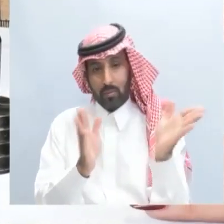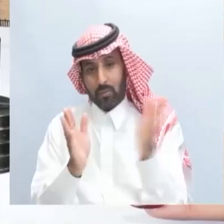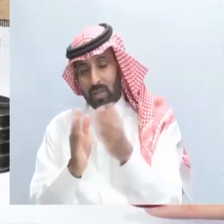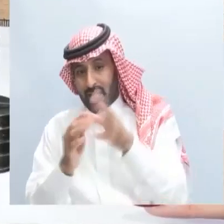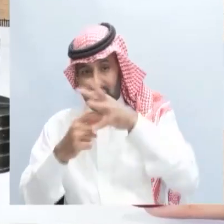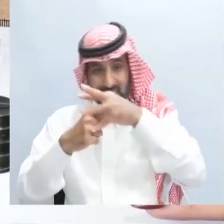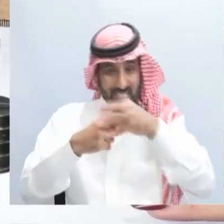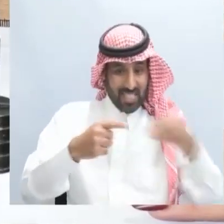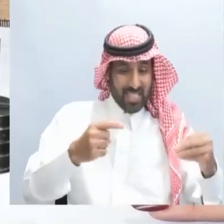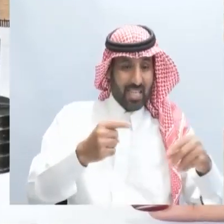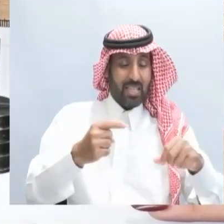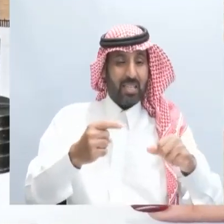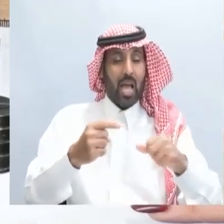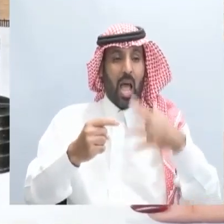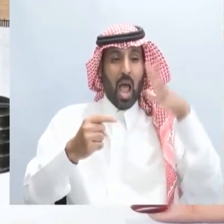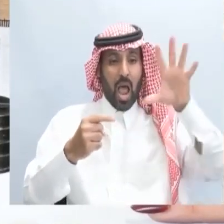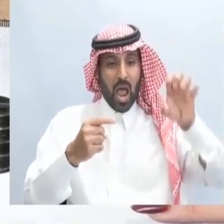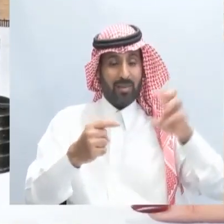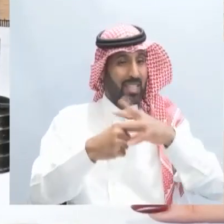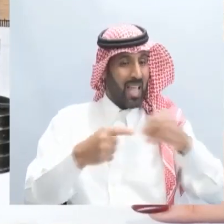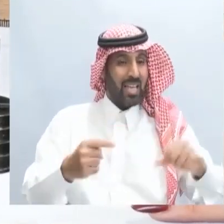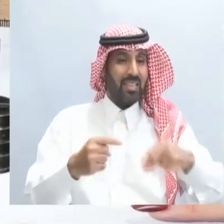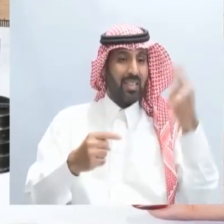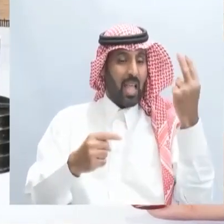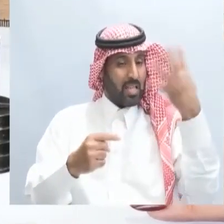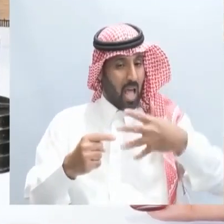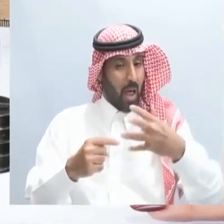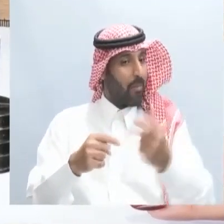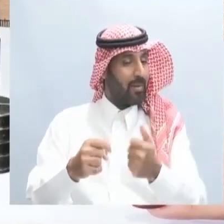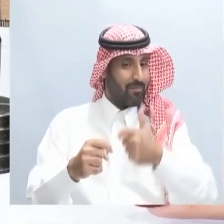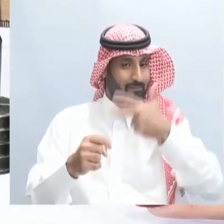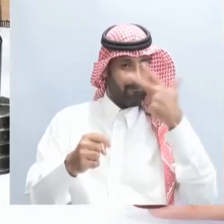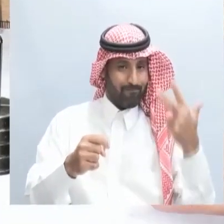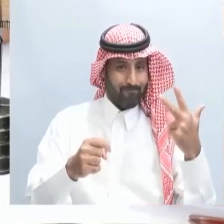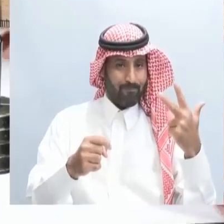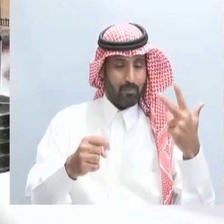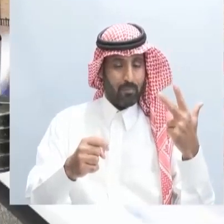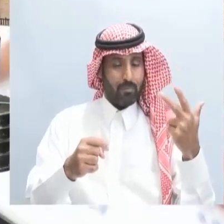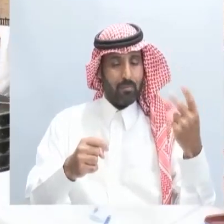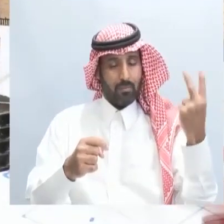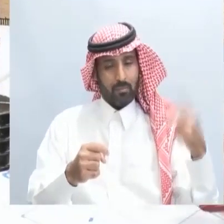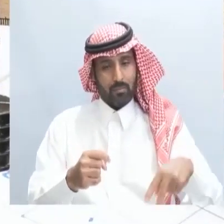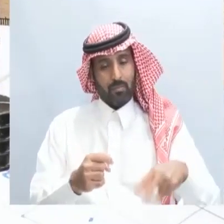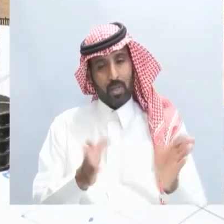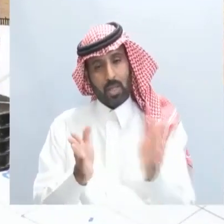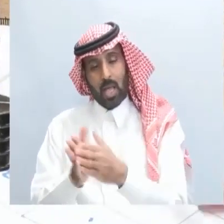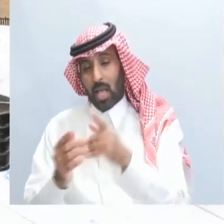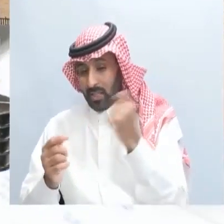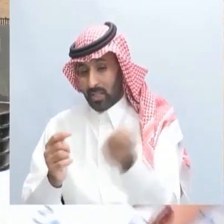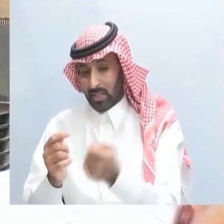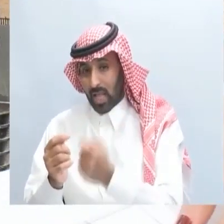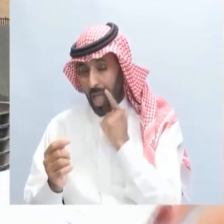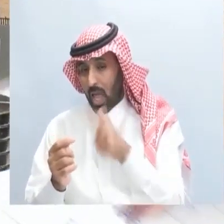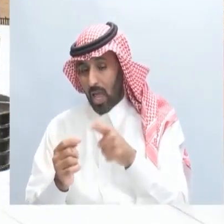بطرح 5 من 42 سنحصل على كم سنحصل على ثم فتسجل